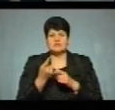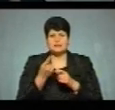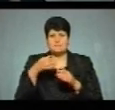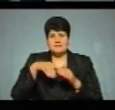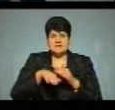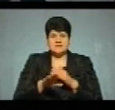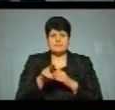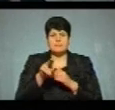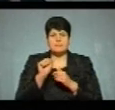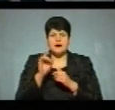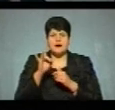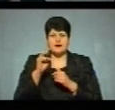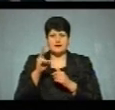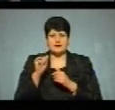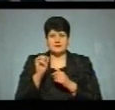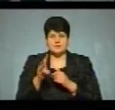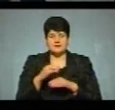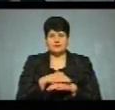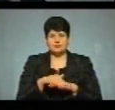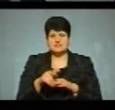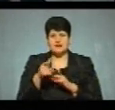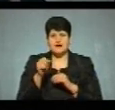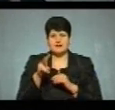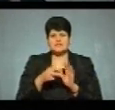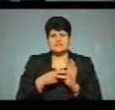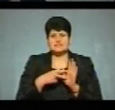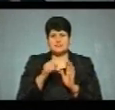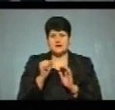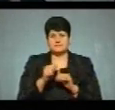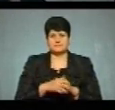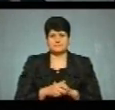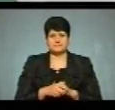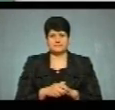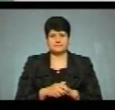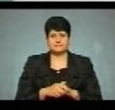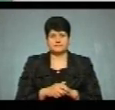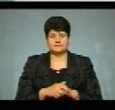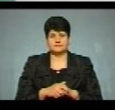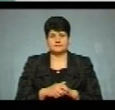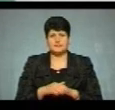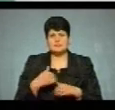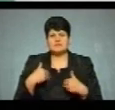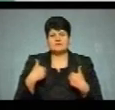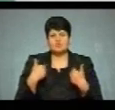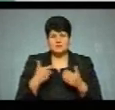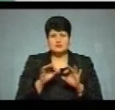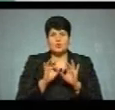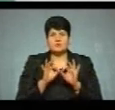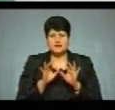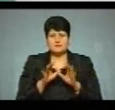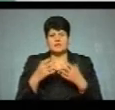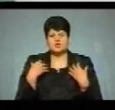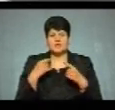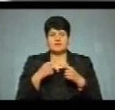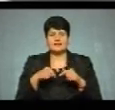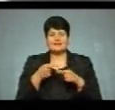вулиці Галицькій, 7А. Ситуацію з'ясовувала наша кореспондентка Богдана Сарабун. Ми звернулися за коментарем до начальника